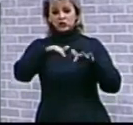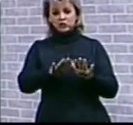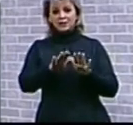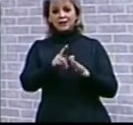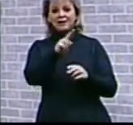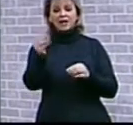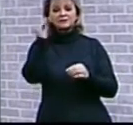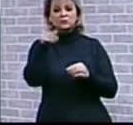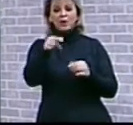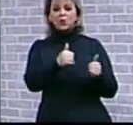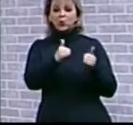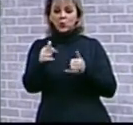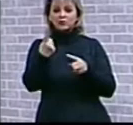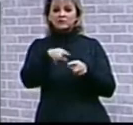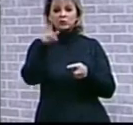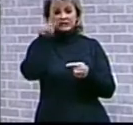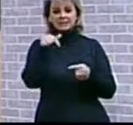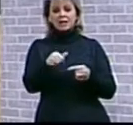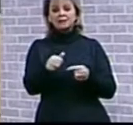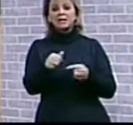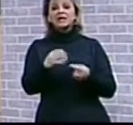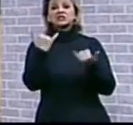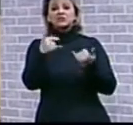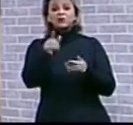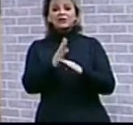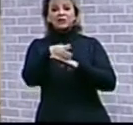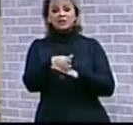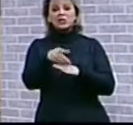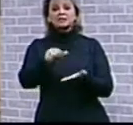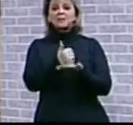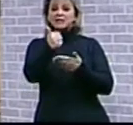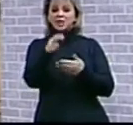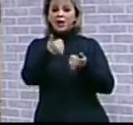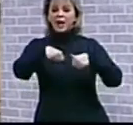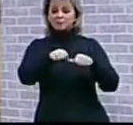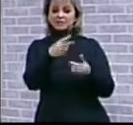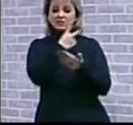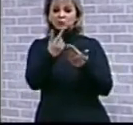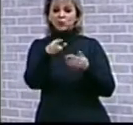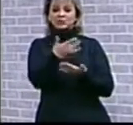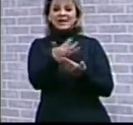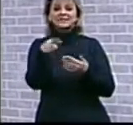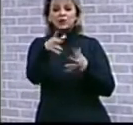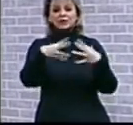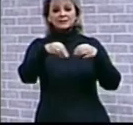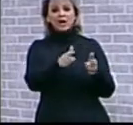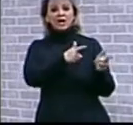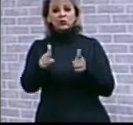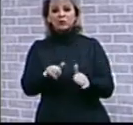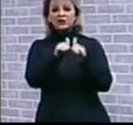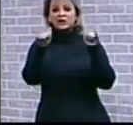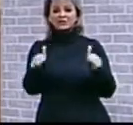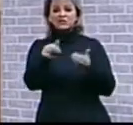в смысле, уход, все это знаем. Сегодня в гостях у претендента комиссия. Смотрит, насколько семья готова к